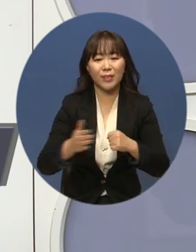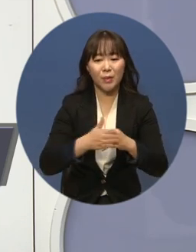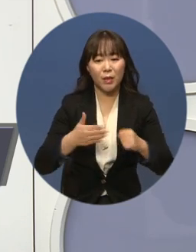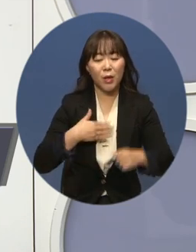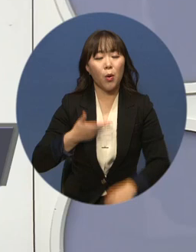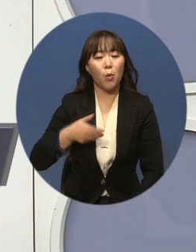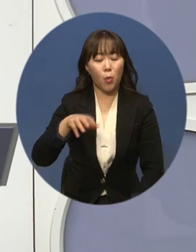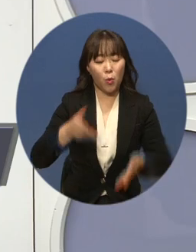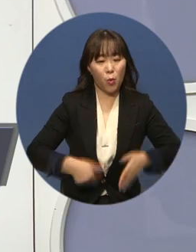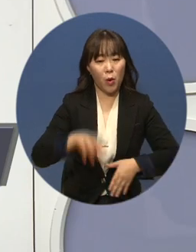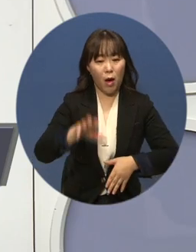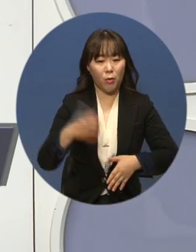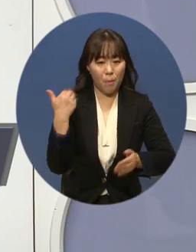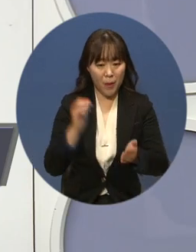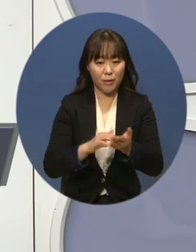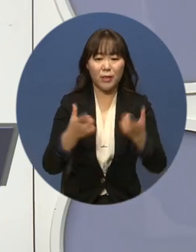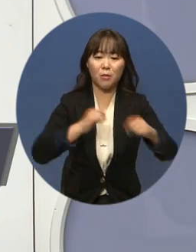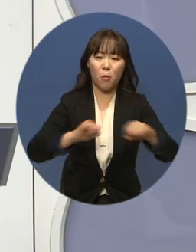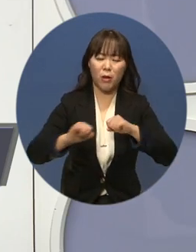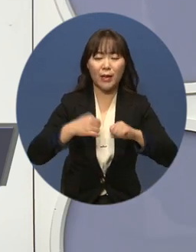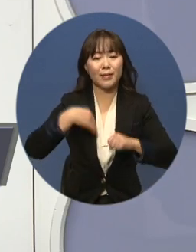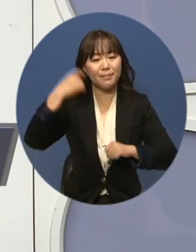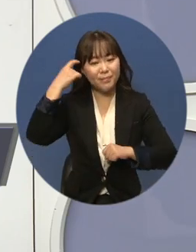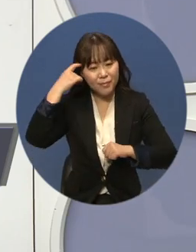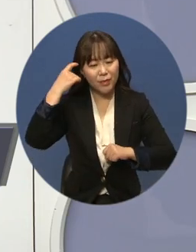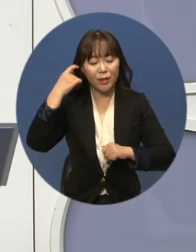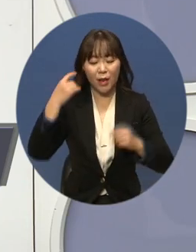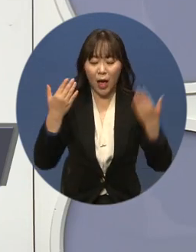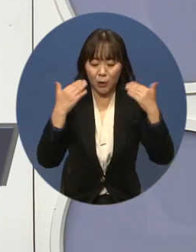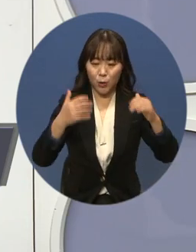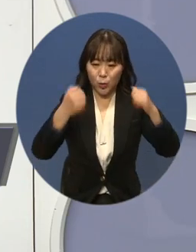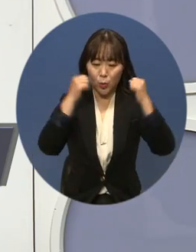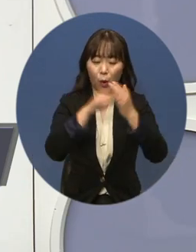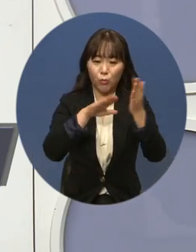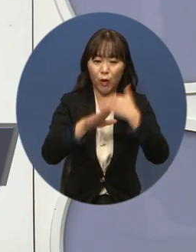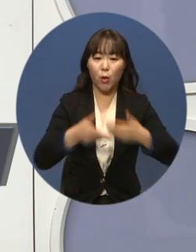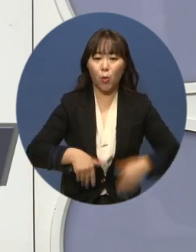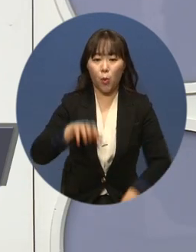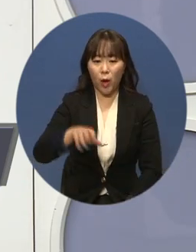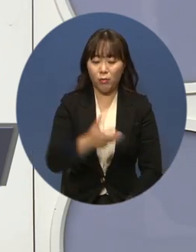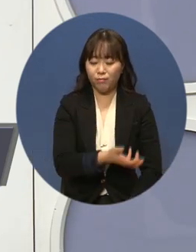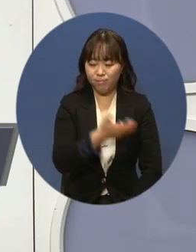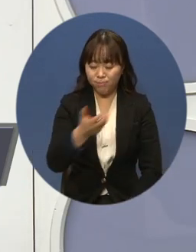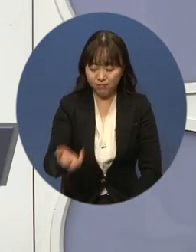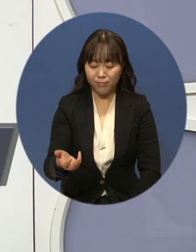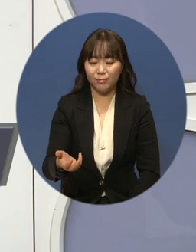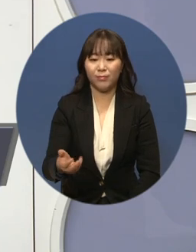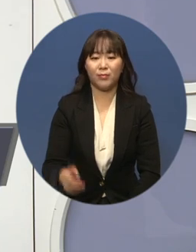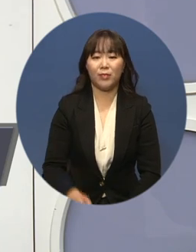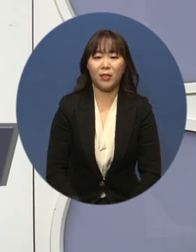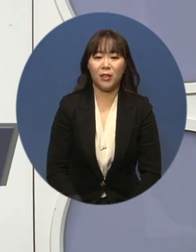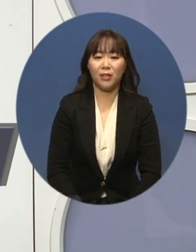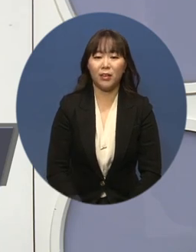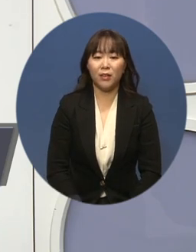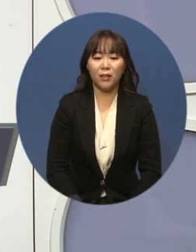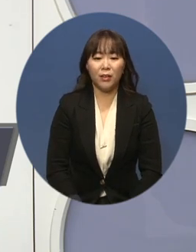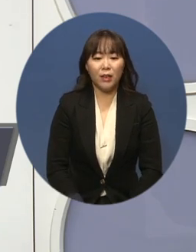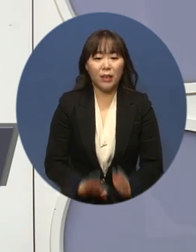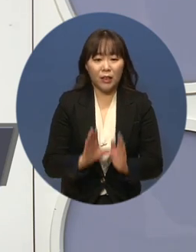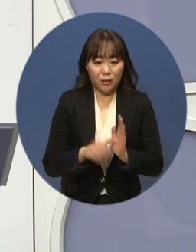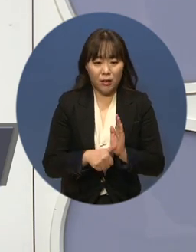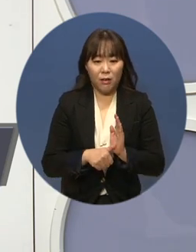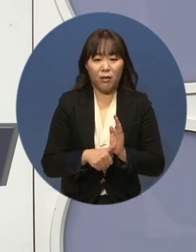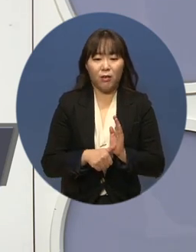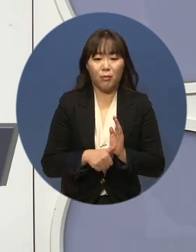고향으로 가서 제가 그 운동을 하겠다고 생각하고 학교 졸업하고 제가 고향으로 들어가게 됐죠. 그런데 고향 들어가서 이제